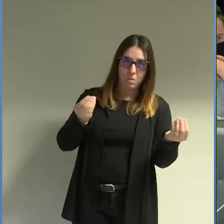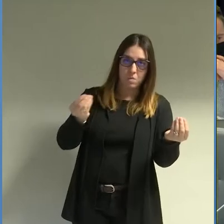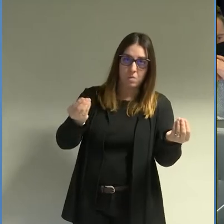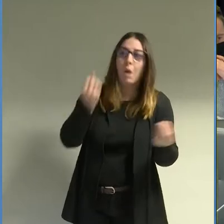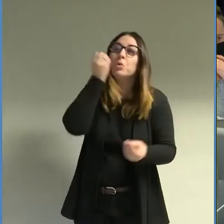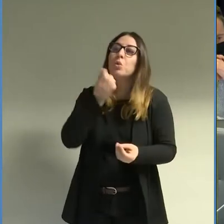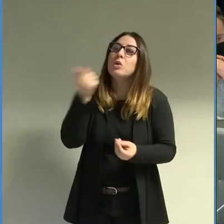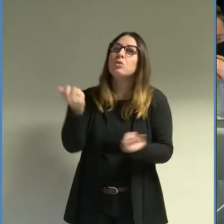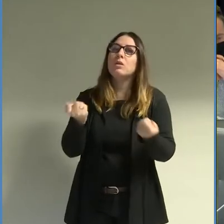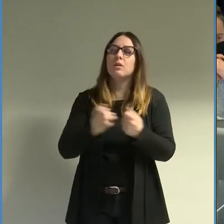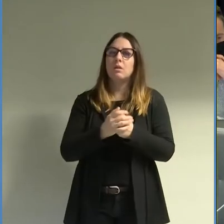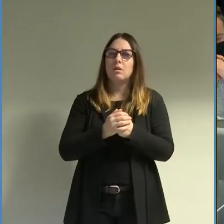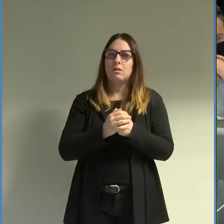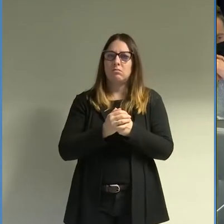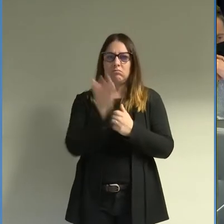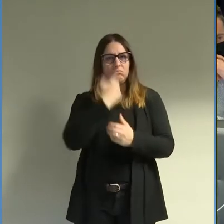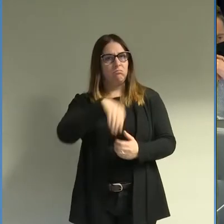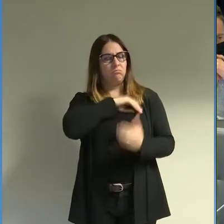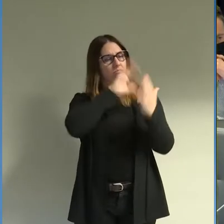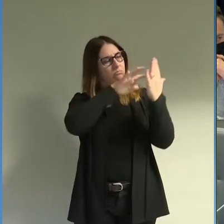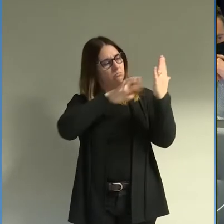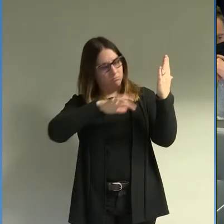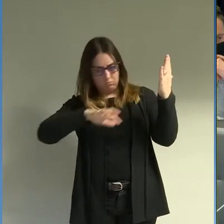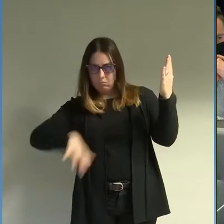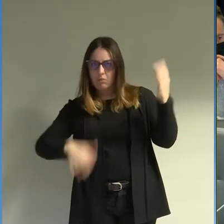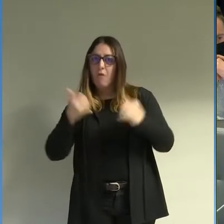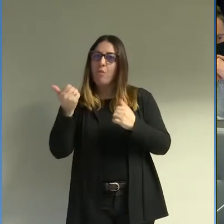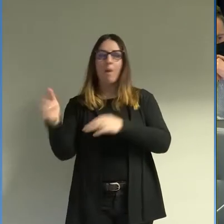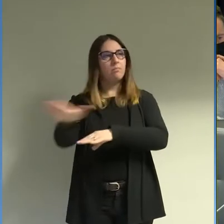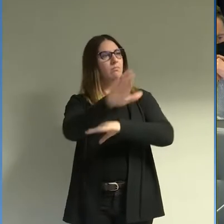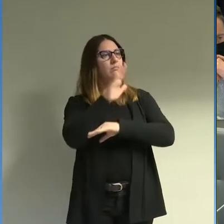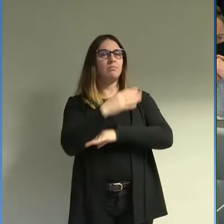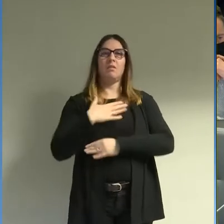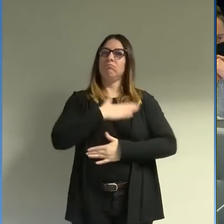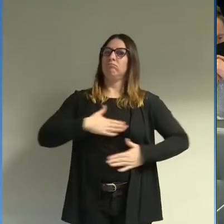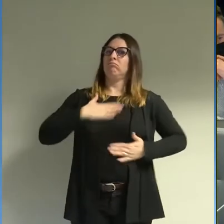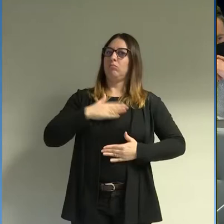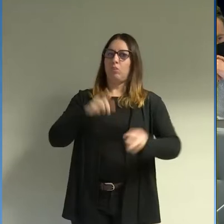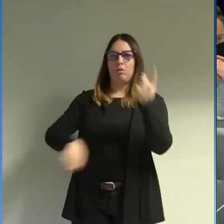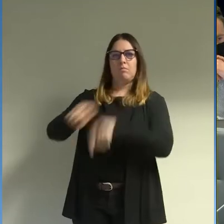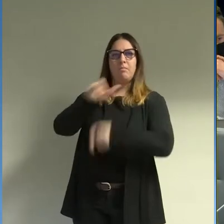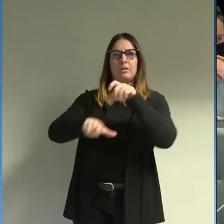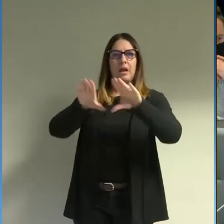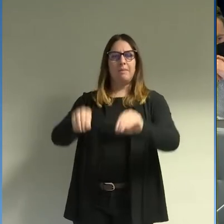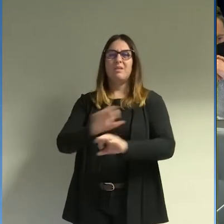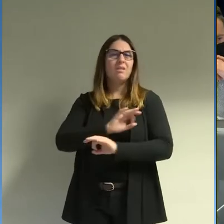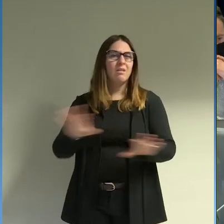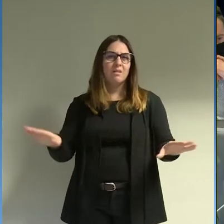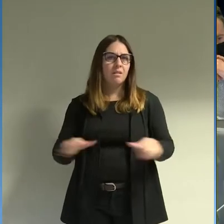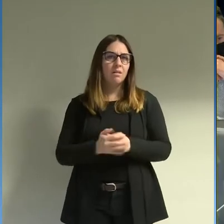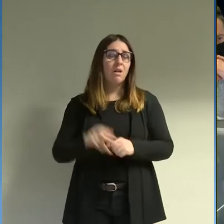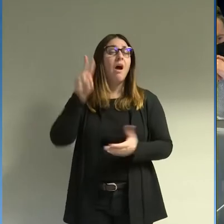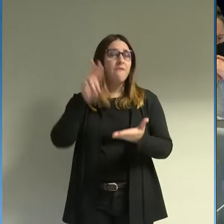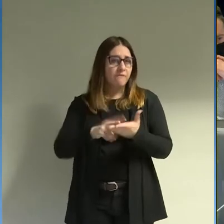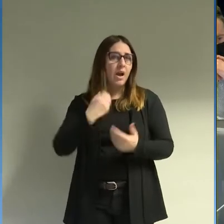dans aucune de ses responsabilités qui sont des vôtres vous ne pouvez afficher une satisfaction pour les grenoblois vos réelles responsabilités ont